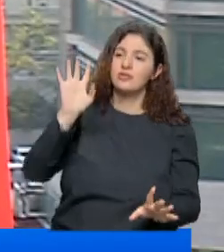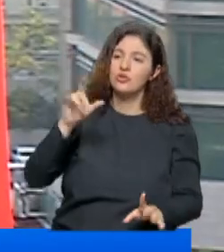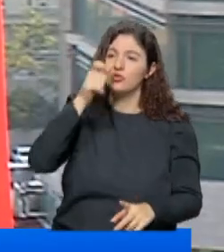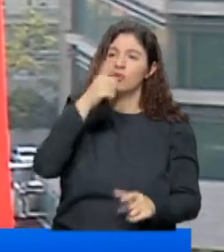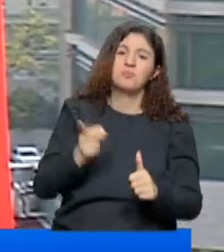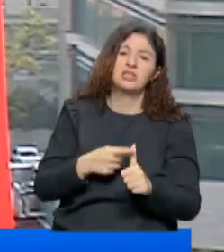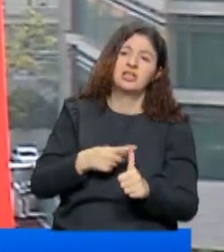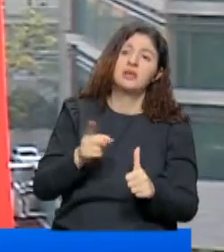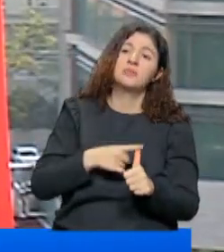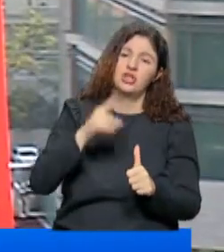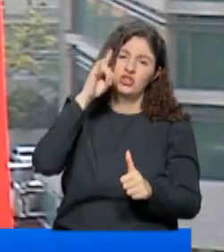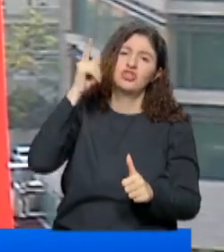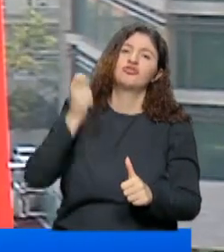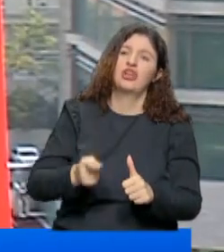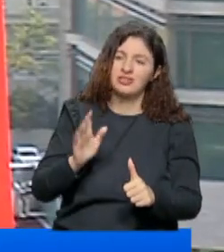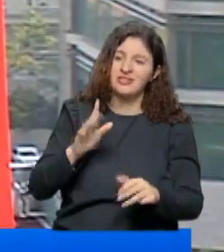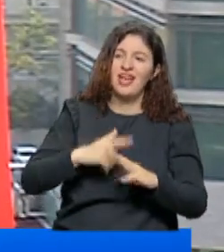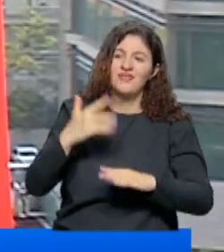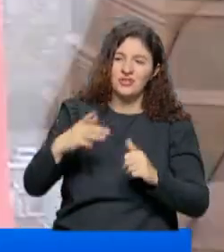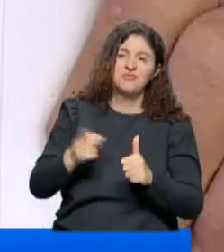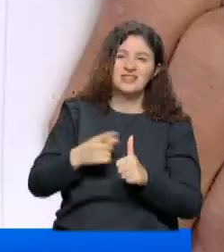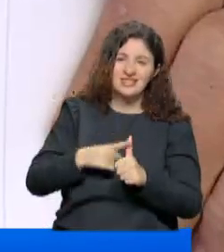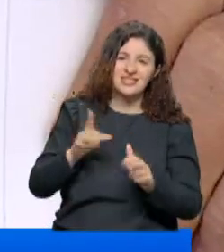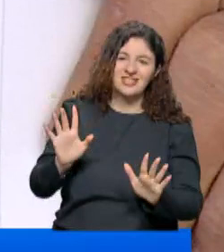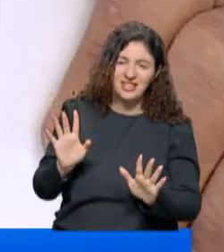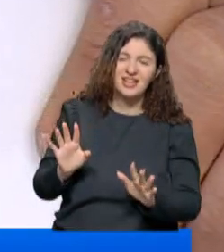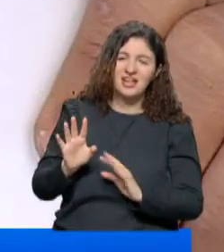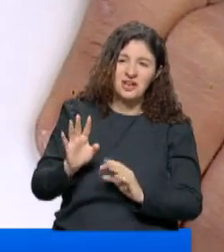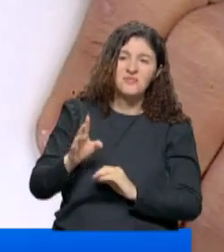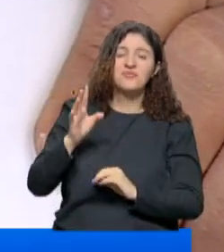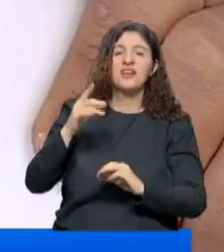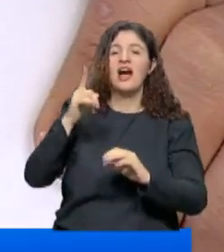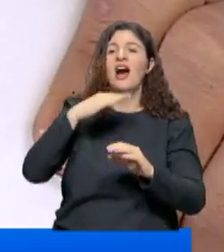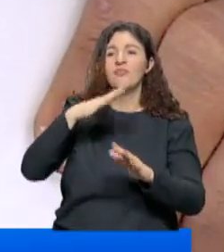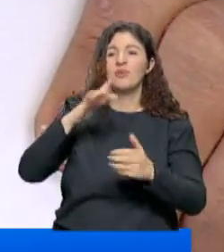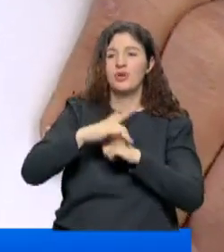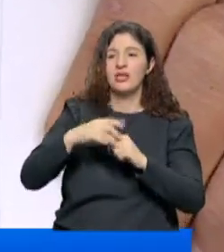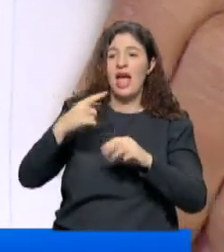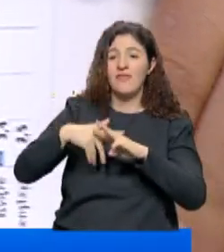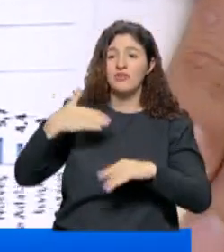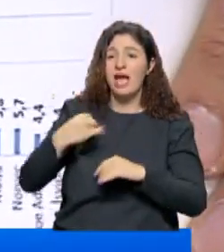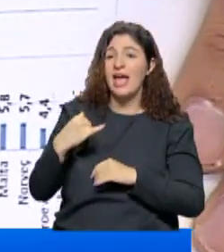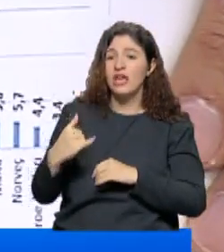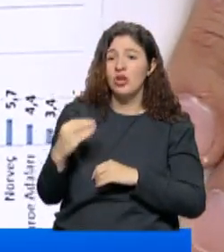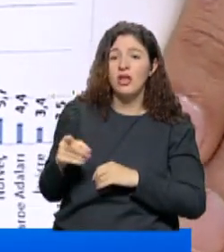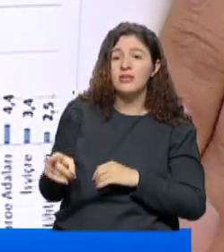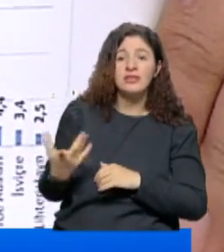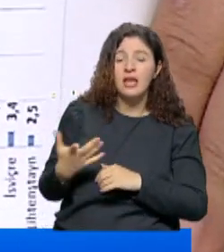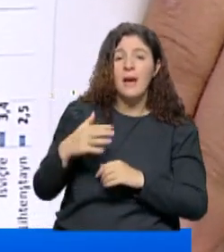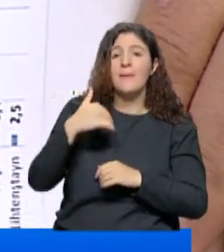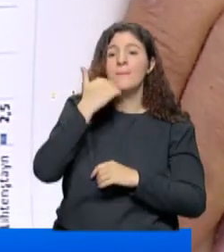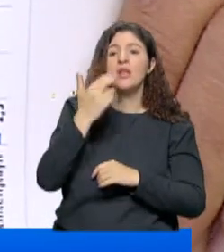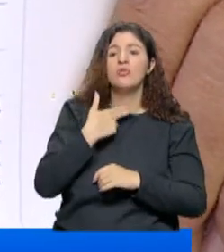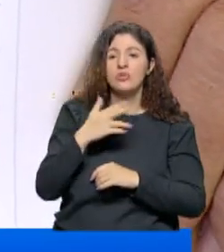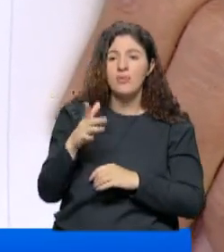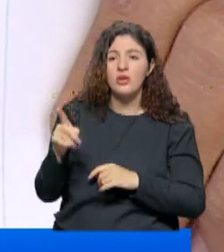Türkiye birinci. Birincilik kıskanılacaksa enflasyonda birincilik. Avrupa ülkelerinde enflasyon. Bize en yakın olan orada Belarus